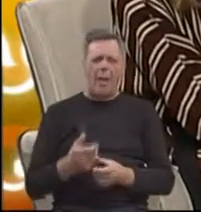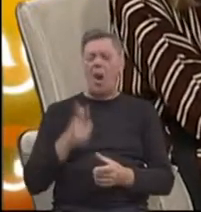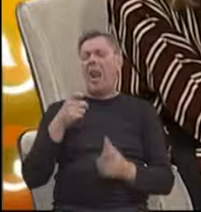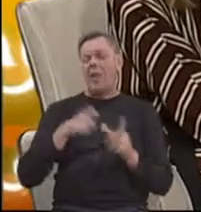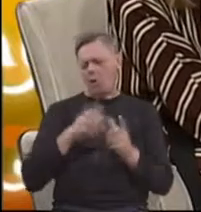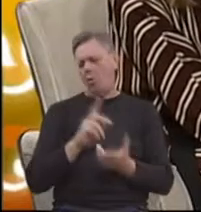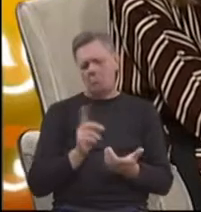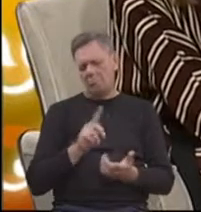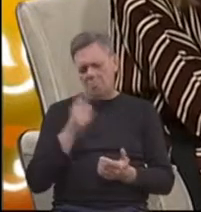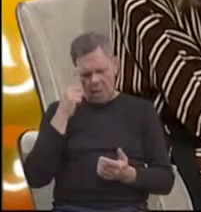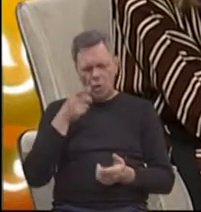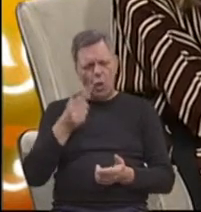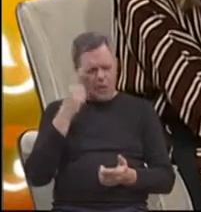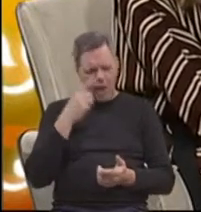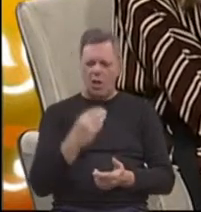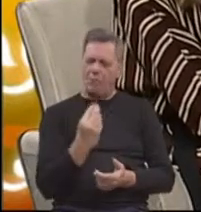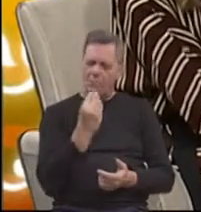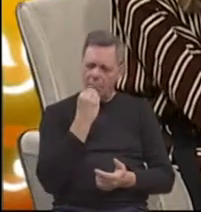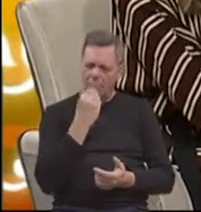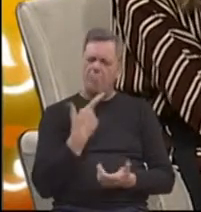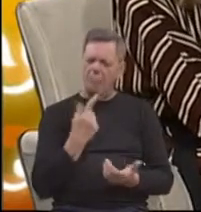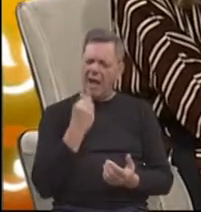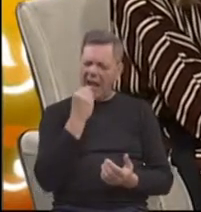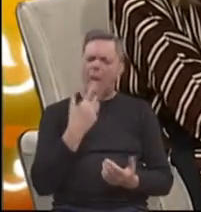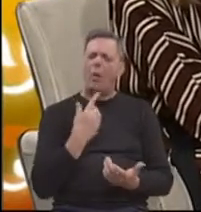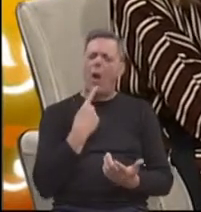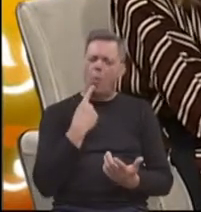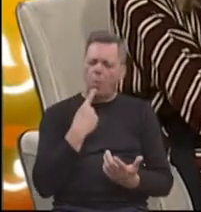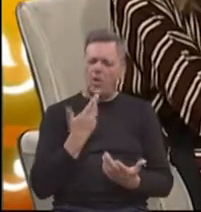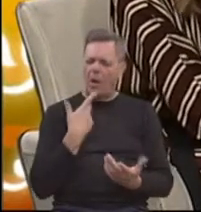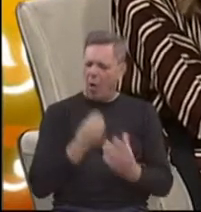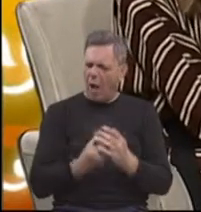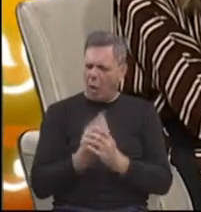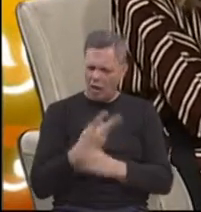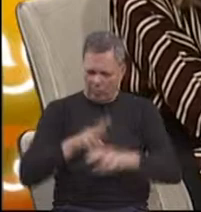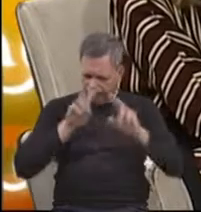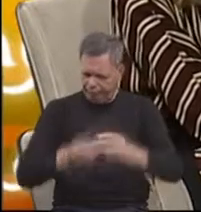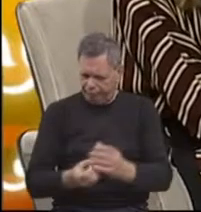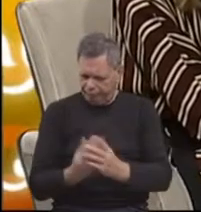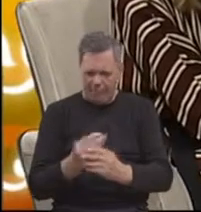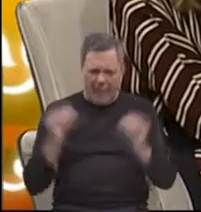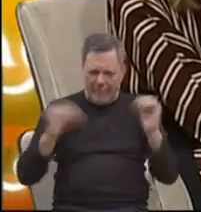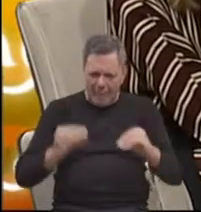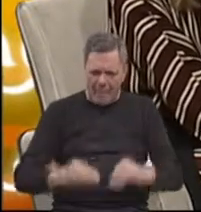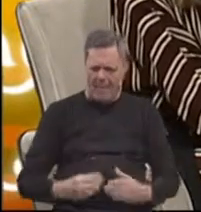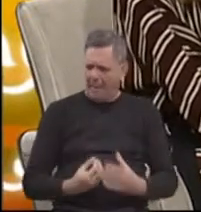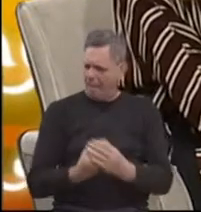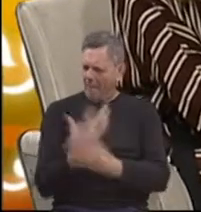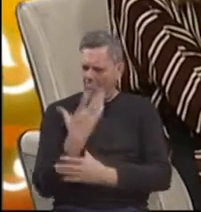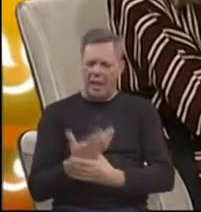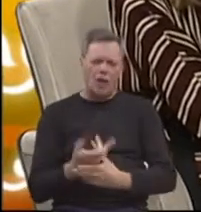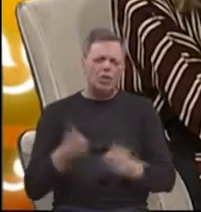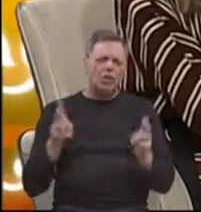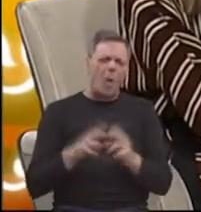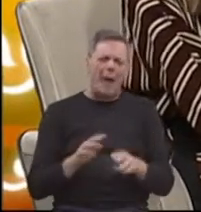lešo, to znači prehrana koja je ukusna, koja koristi izvorne namirnice, namirnice u svom prirodnom obliku, što